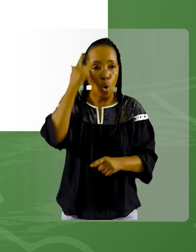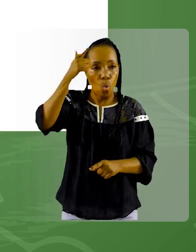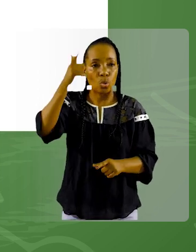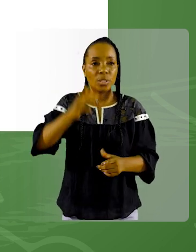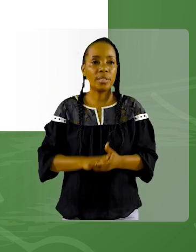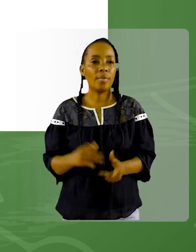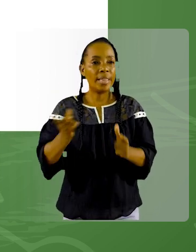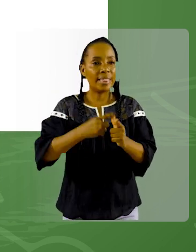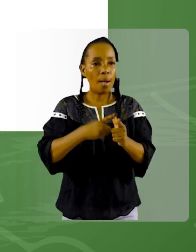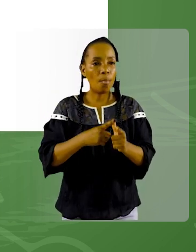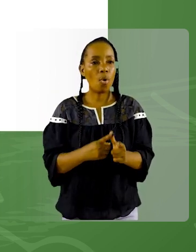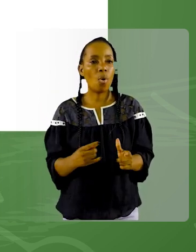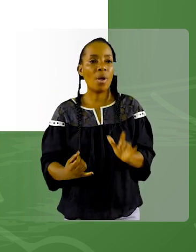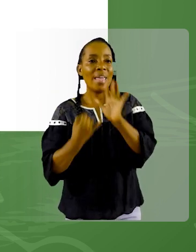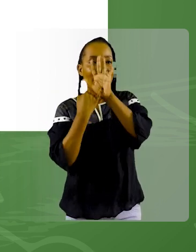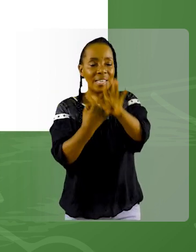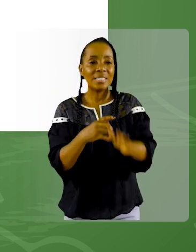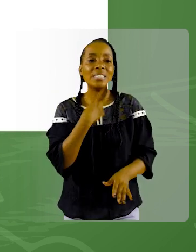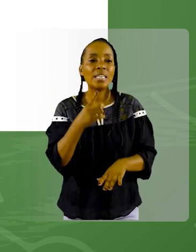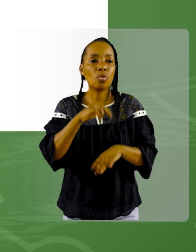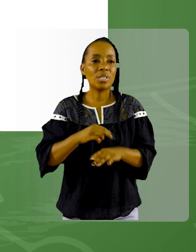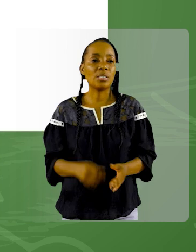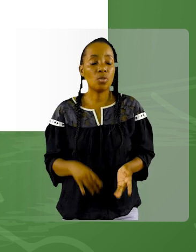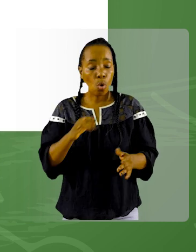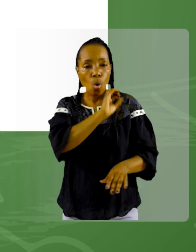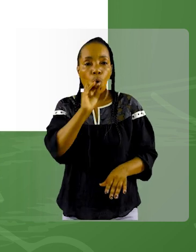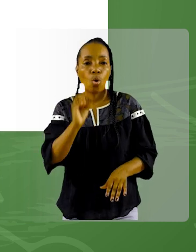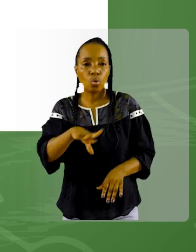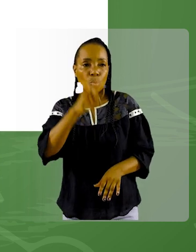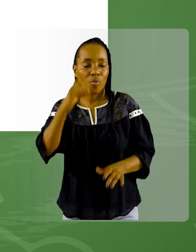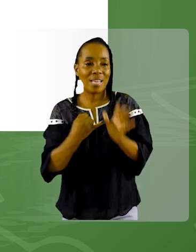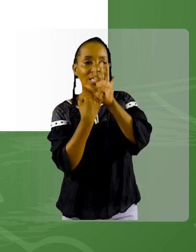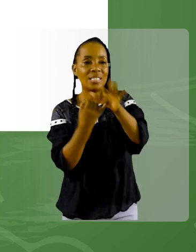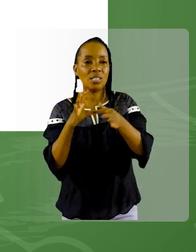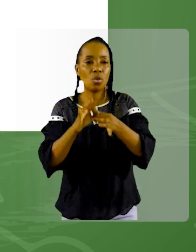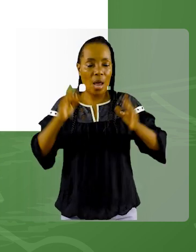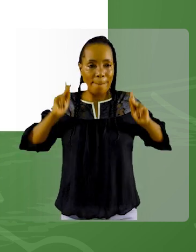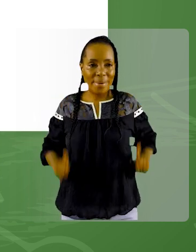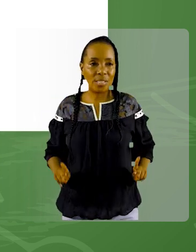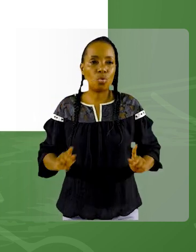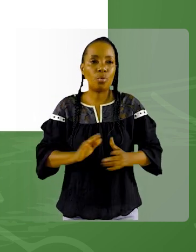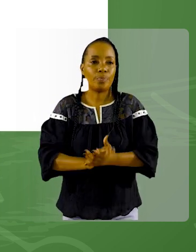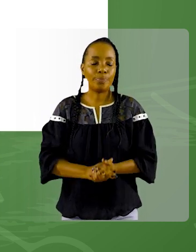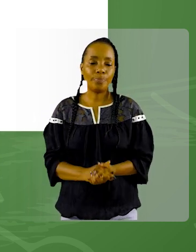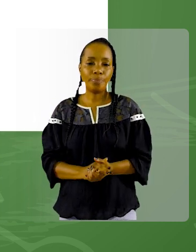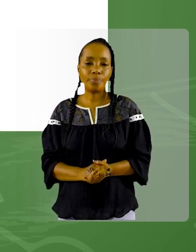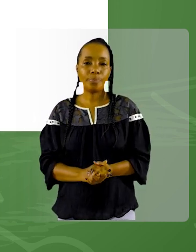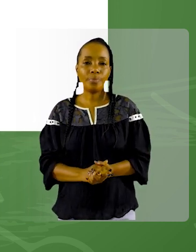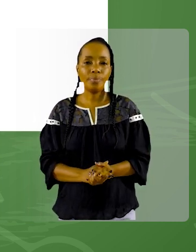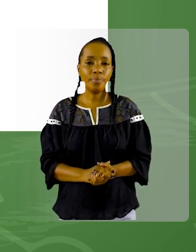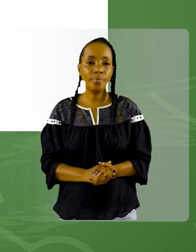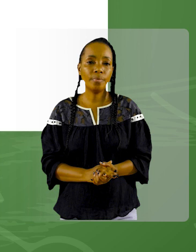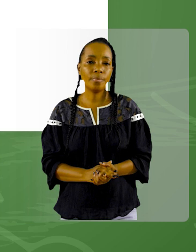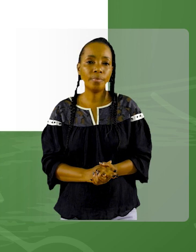l'énonciation. Les indices de la personne, c'est le premier point des indices de l'énonciation, donc les indices de la personne. Alors,